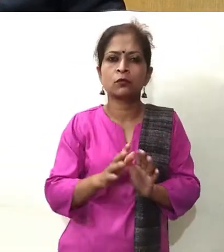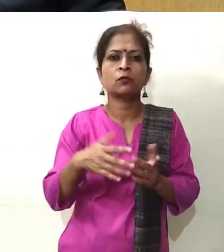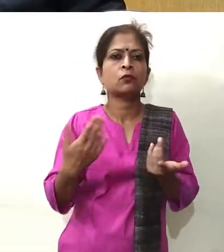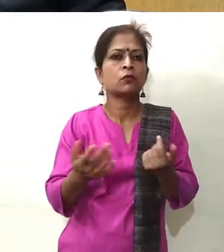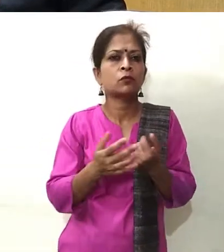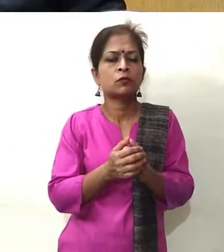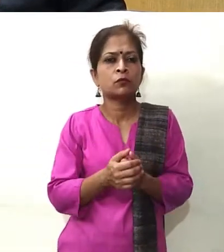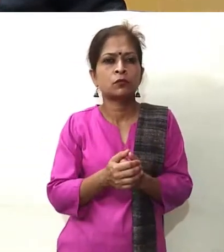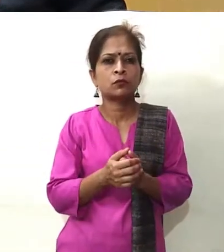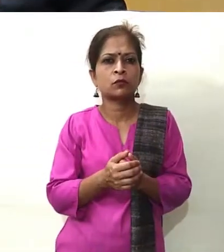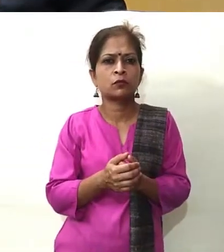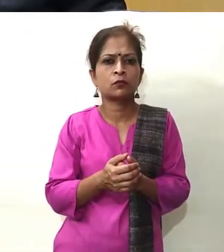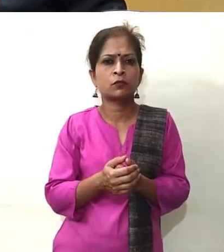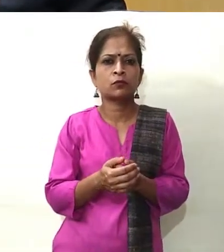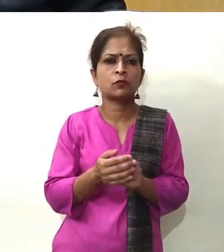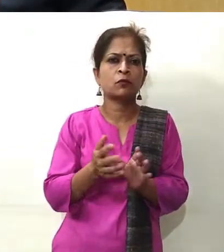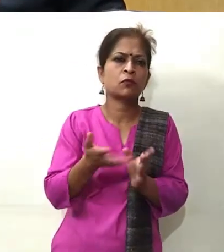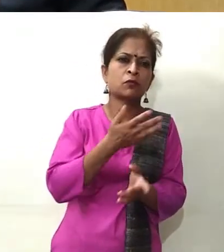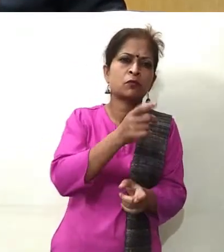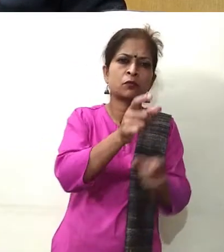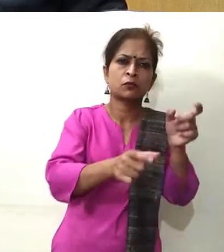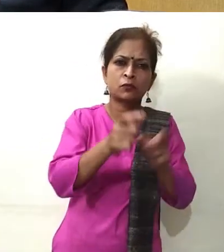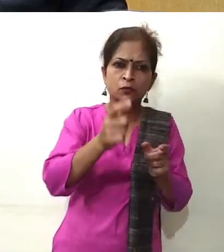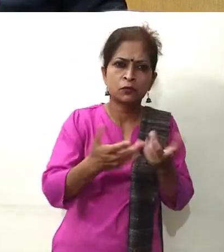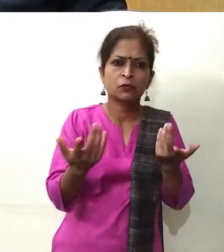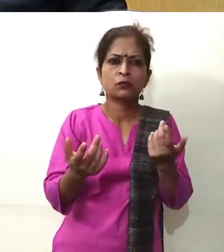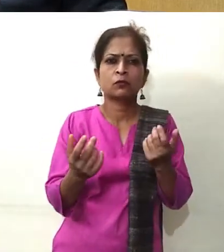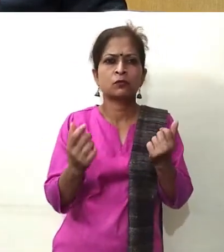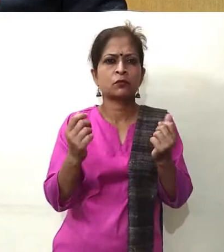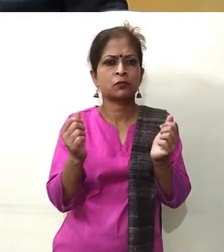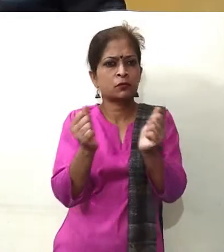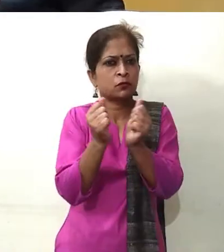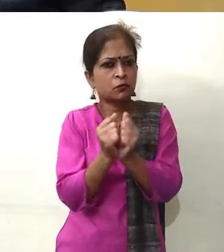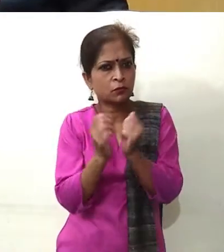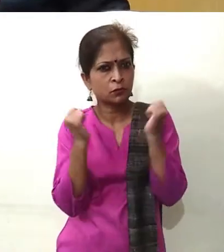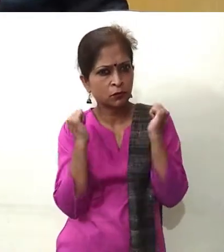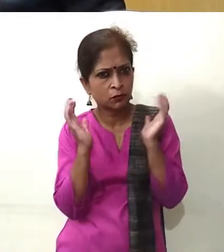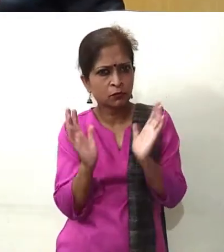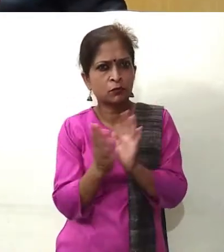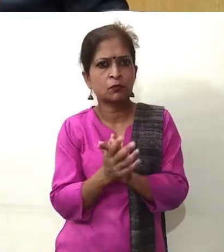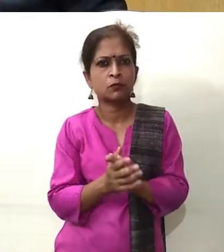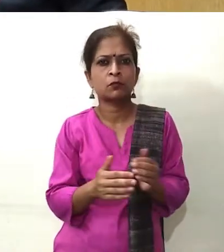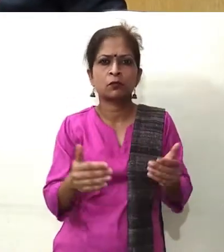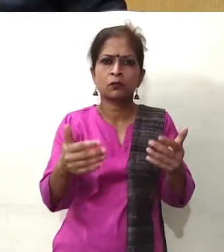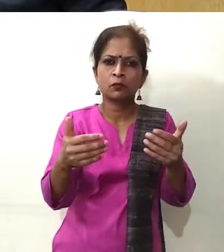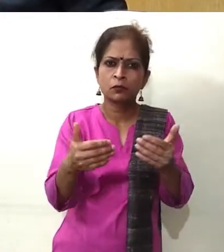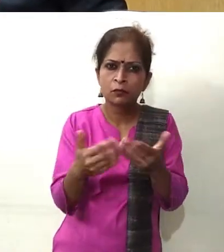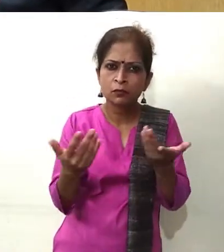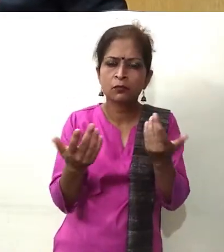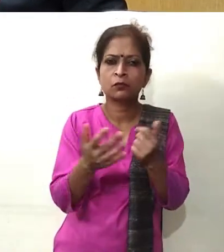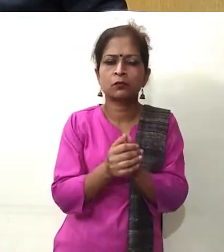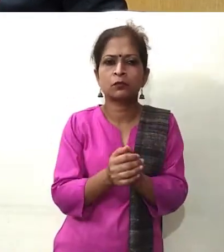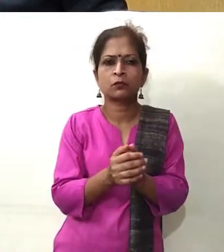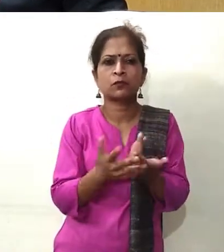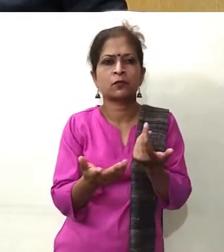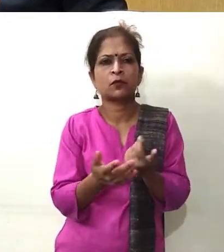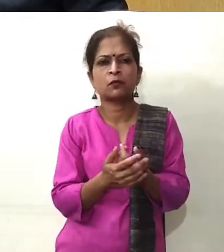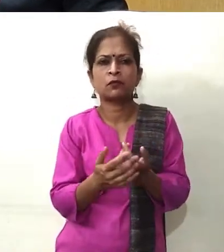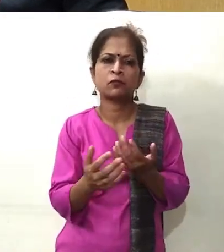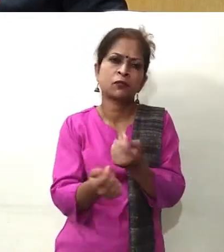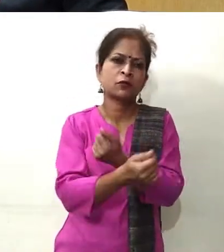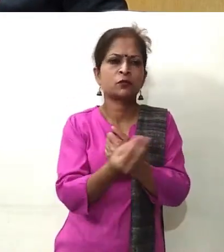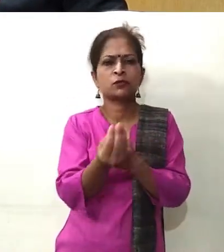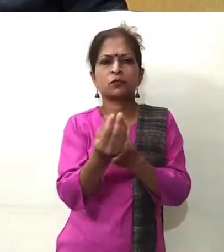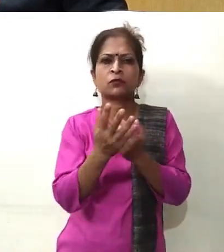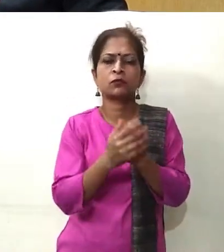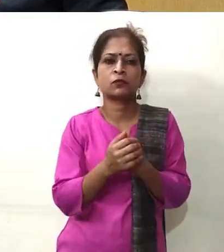लोगों के साथ उठना बैठना मिलना उनमें कमी रह जाती है थोड़ी। वो अपना एक